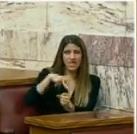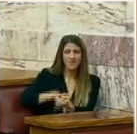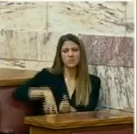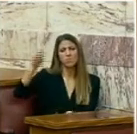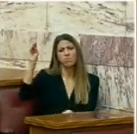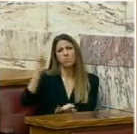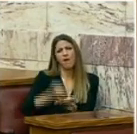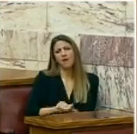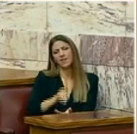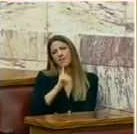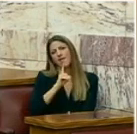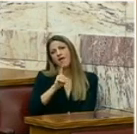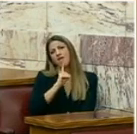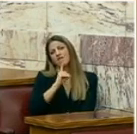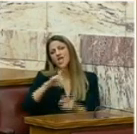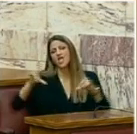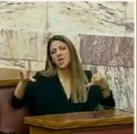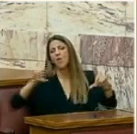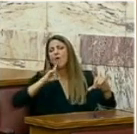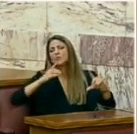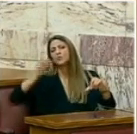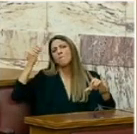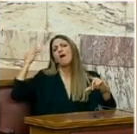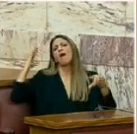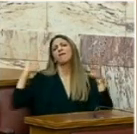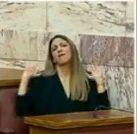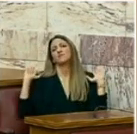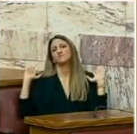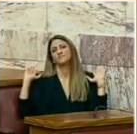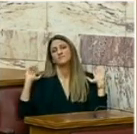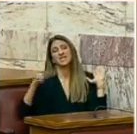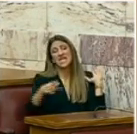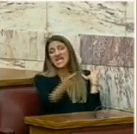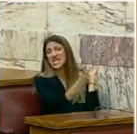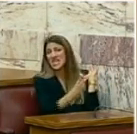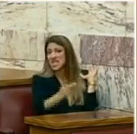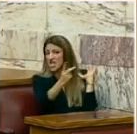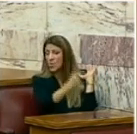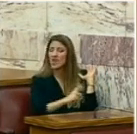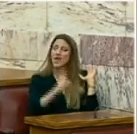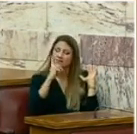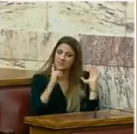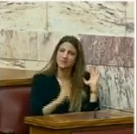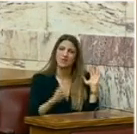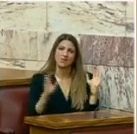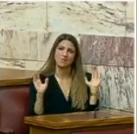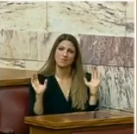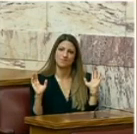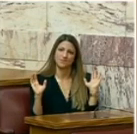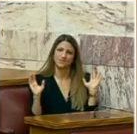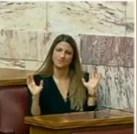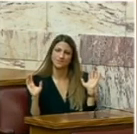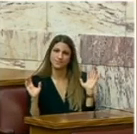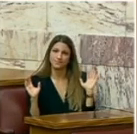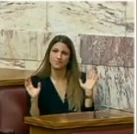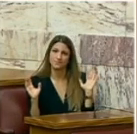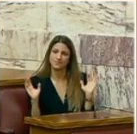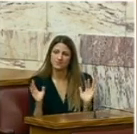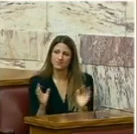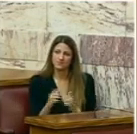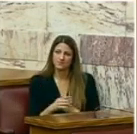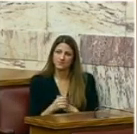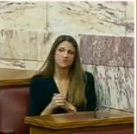επανασυστήσουν και να αναδιοργανώσουν το γνωστό κράτος λάφυρο,